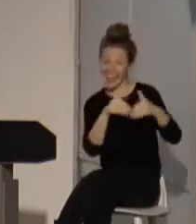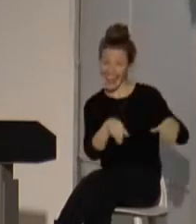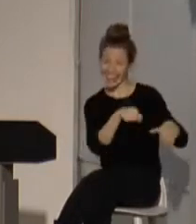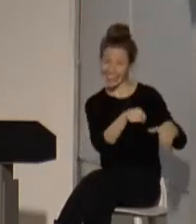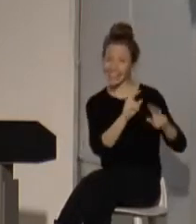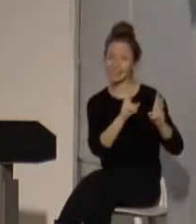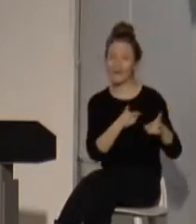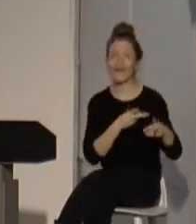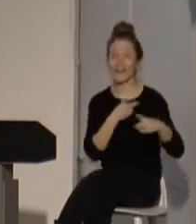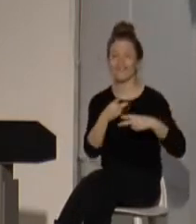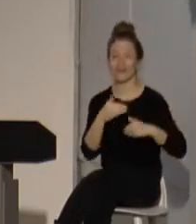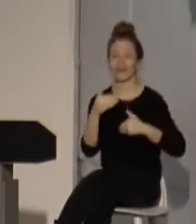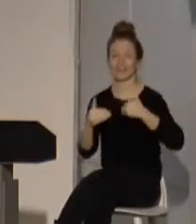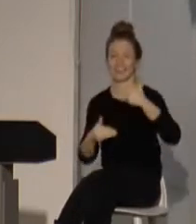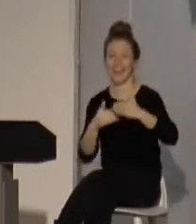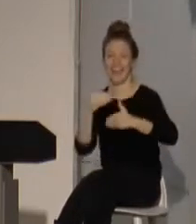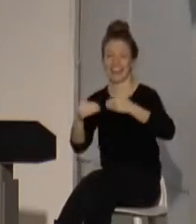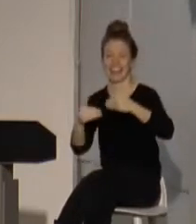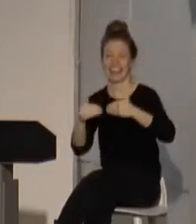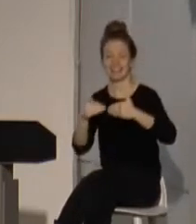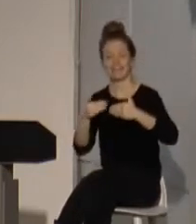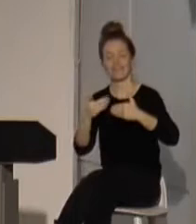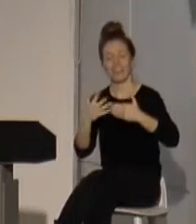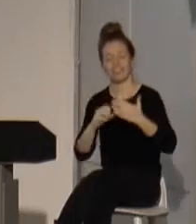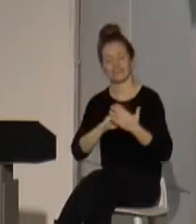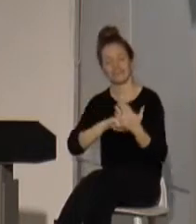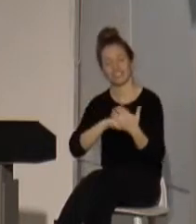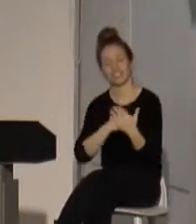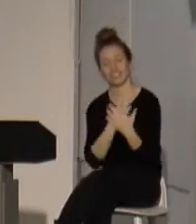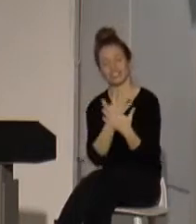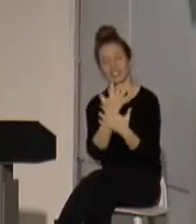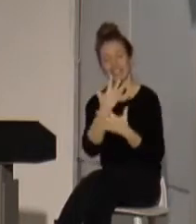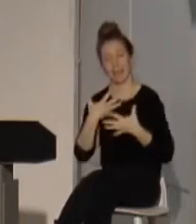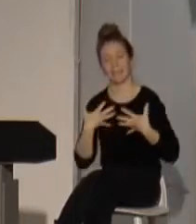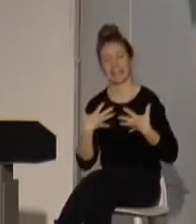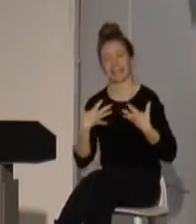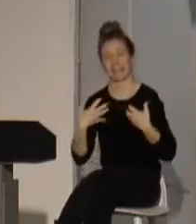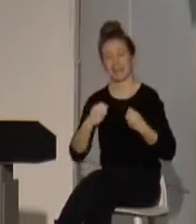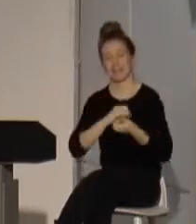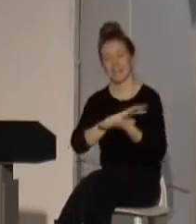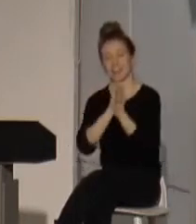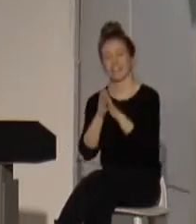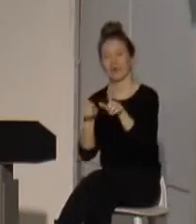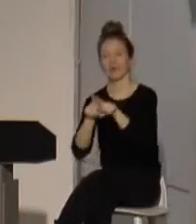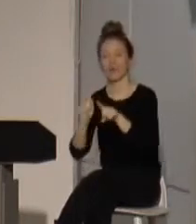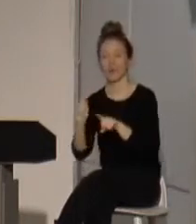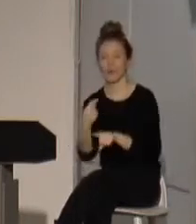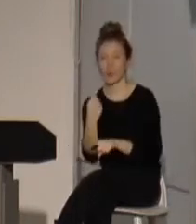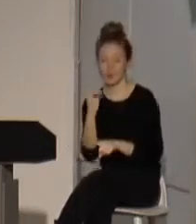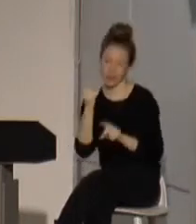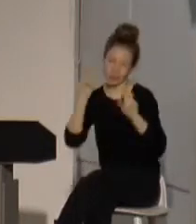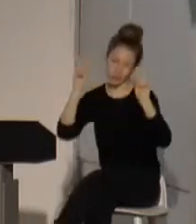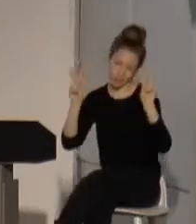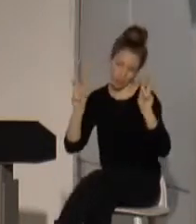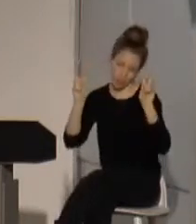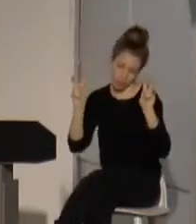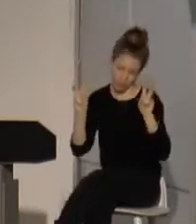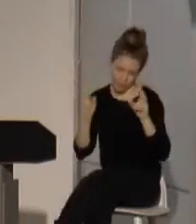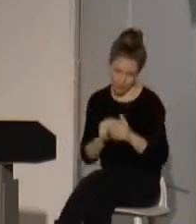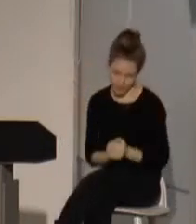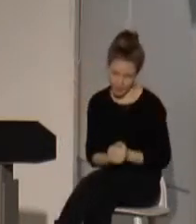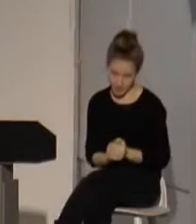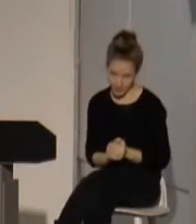לעבור את התהליך ולהשתקם ולהירפא ולהפוך להיות כמו כולם, כן, במרכאות.